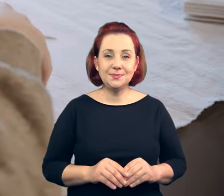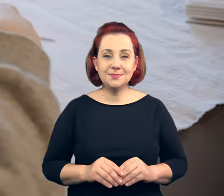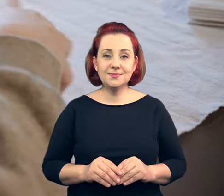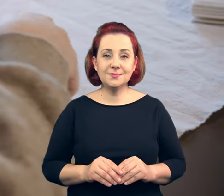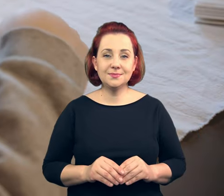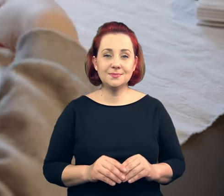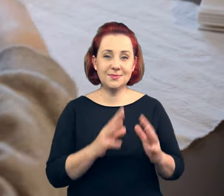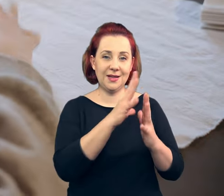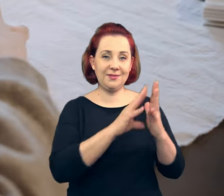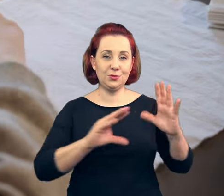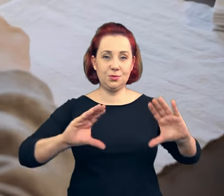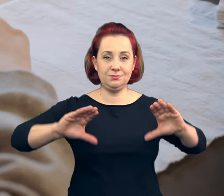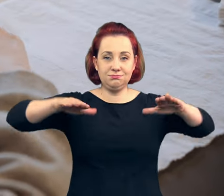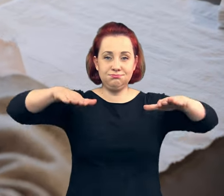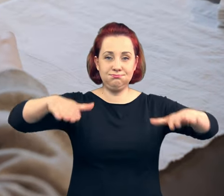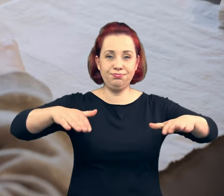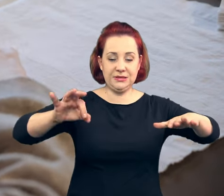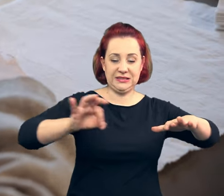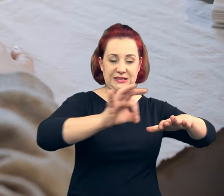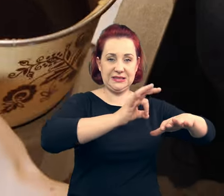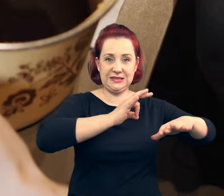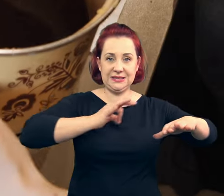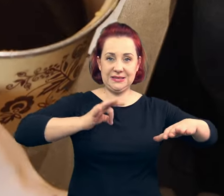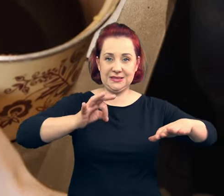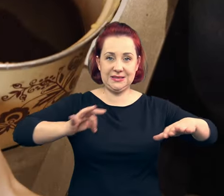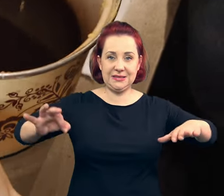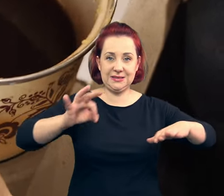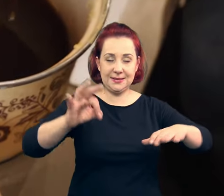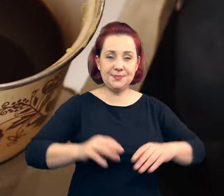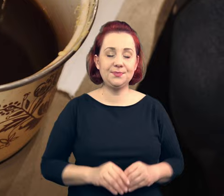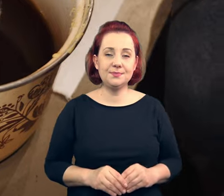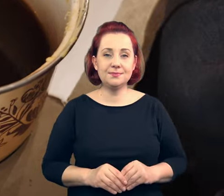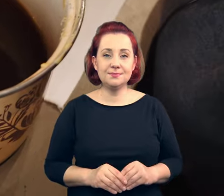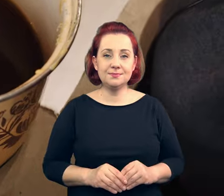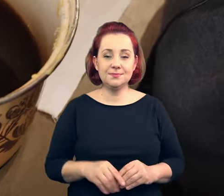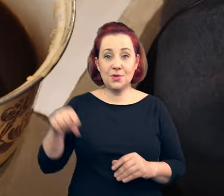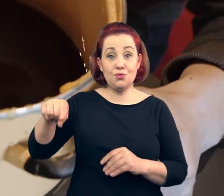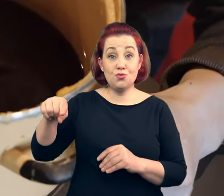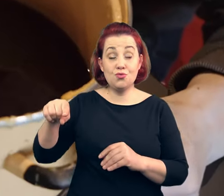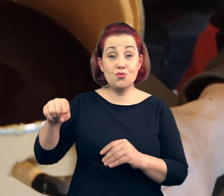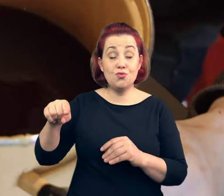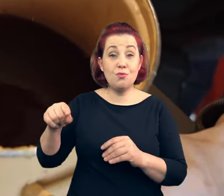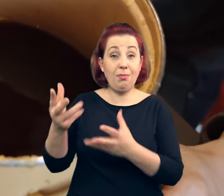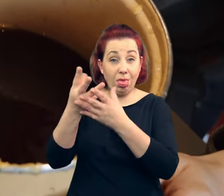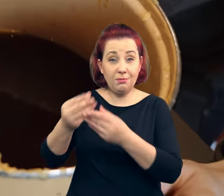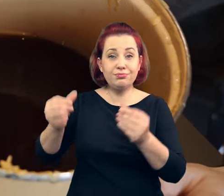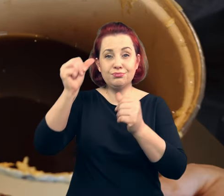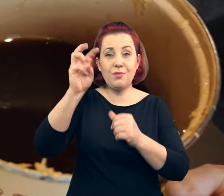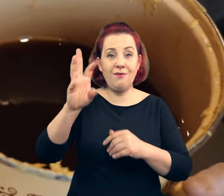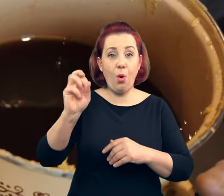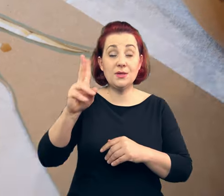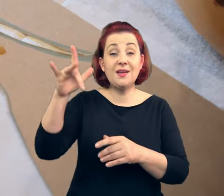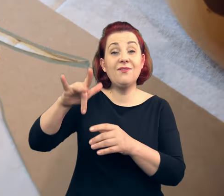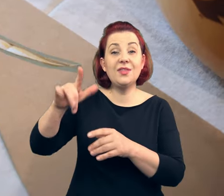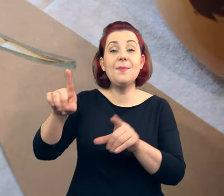nasz wzór umieścić na naszej tkaninie. Mam tutaj rozpuszczony wosk razem z